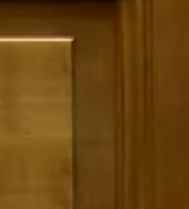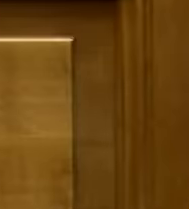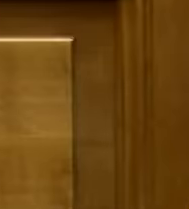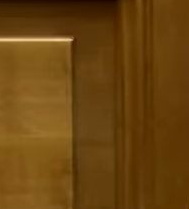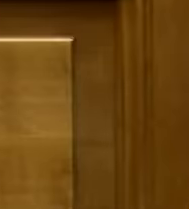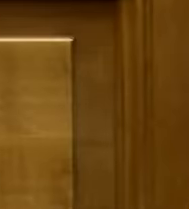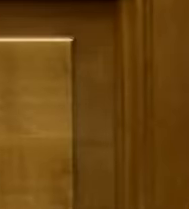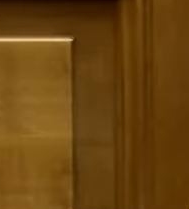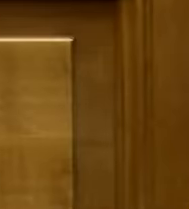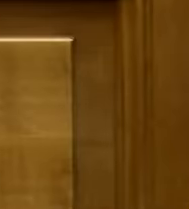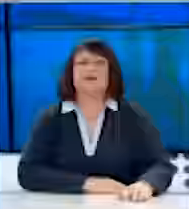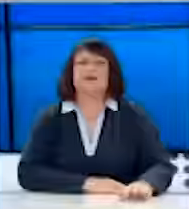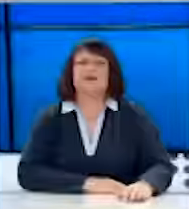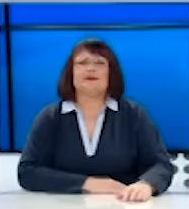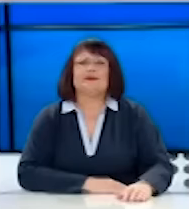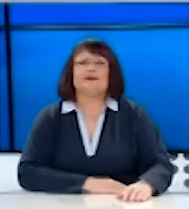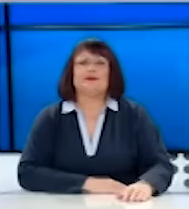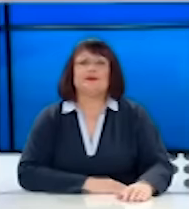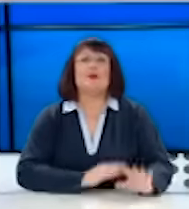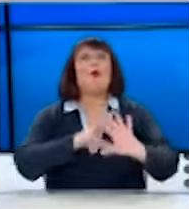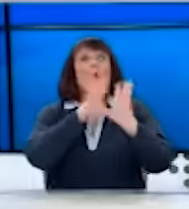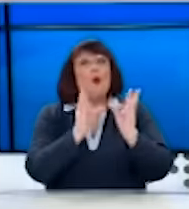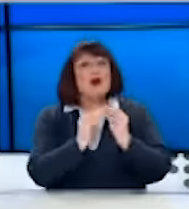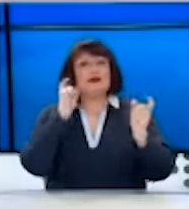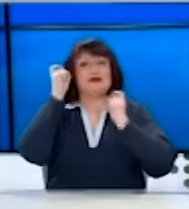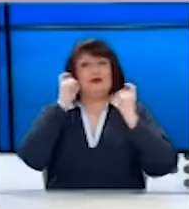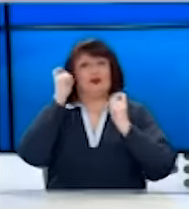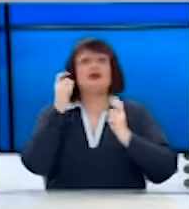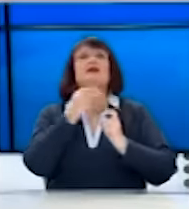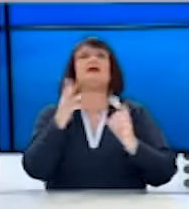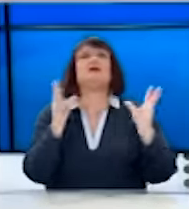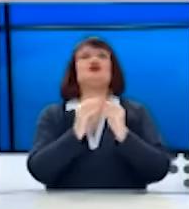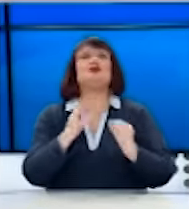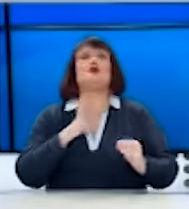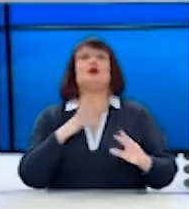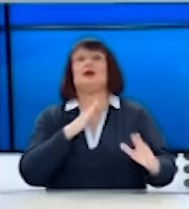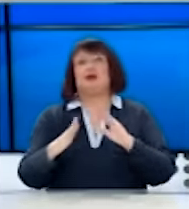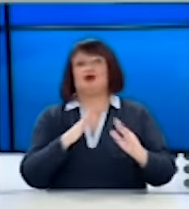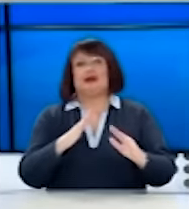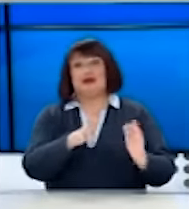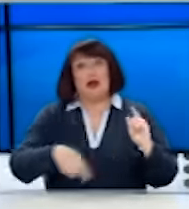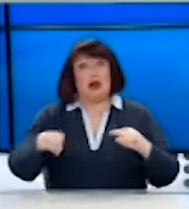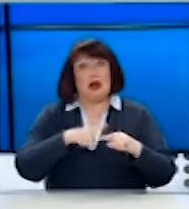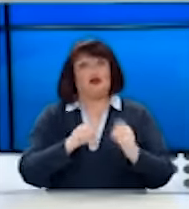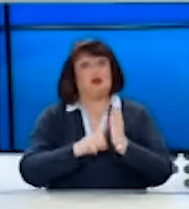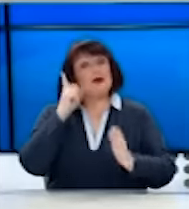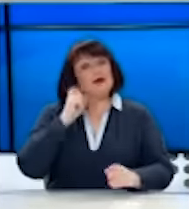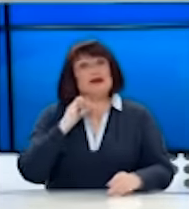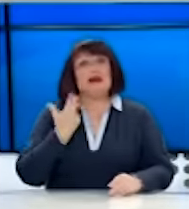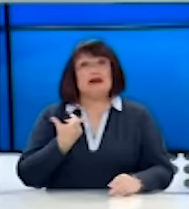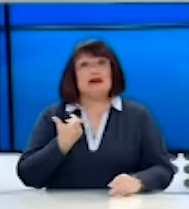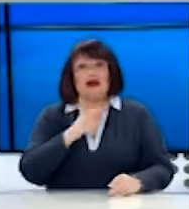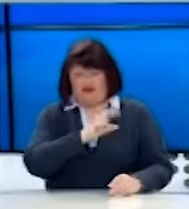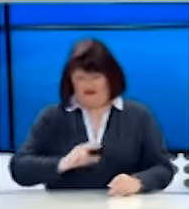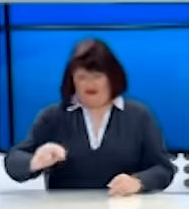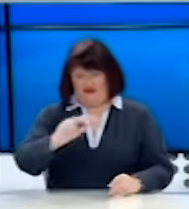μας όταν αναφερόμαστε στην πολιτική προστασία. Το λέμε γιατί πρέπει να ξέρει και ο ελληνικός λαός ότι δεν εννοούμε όλοι